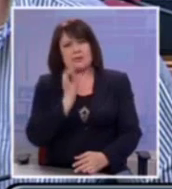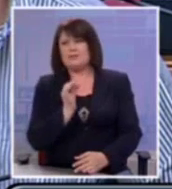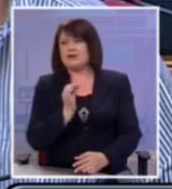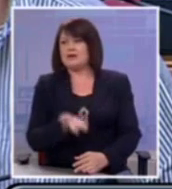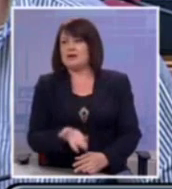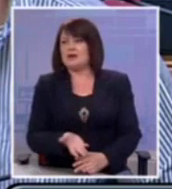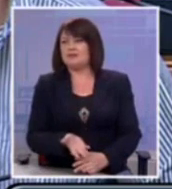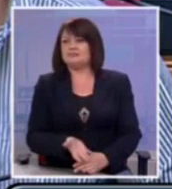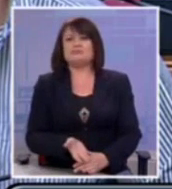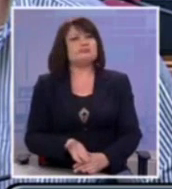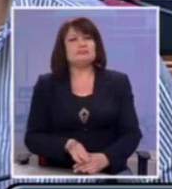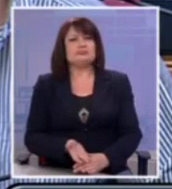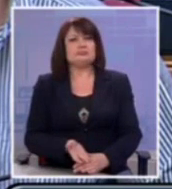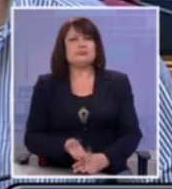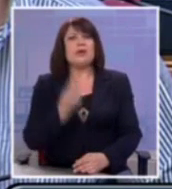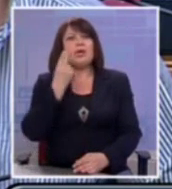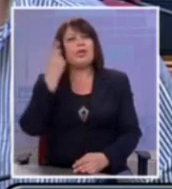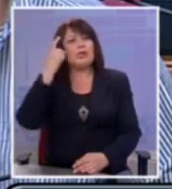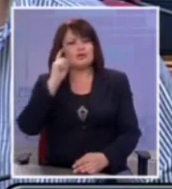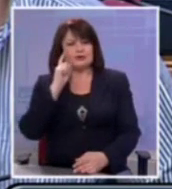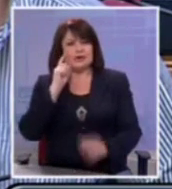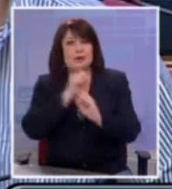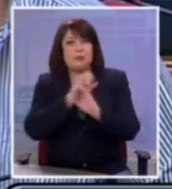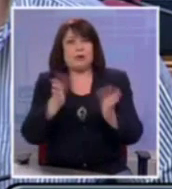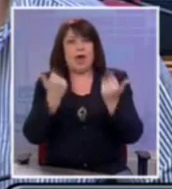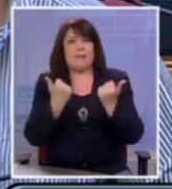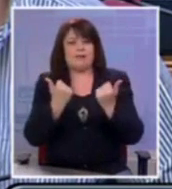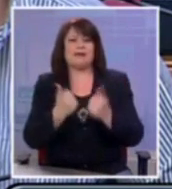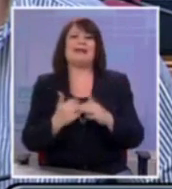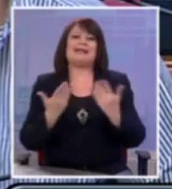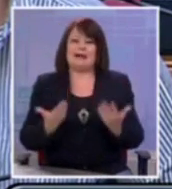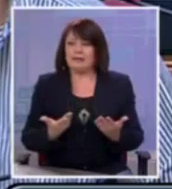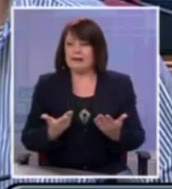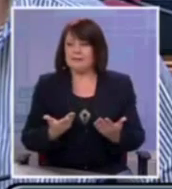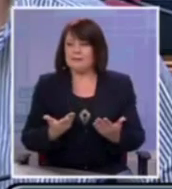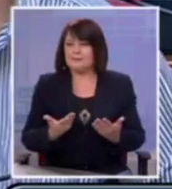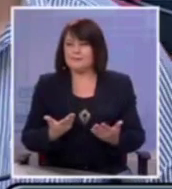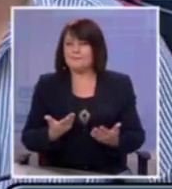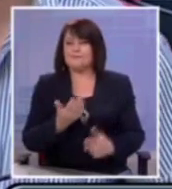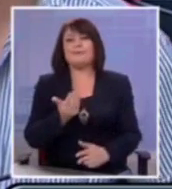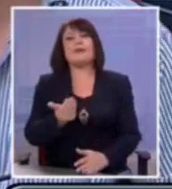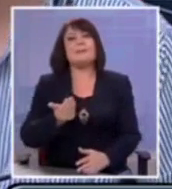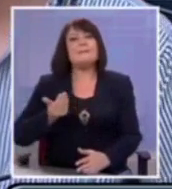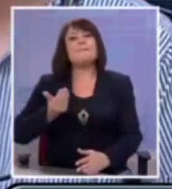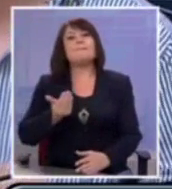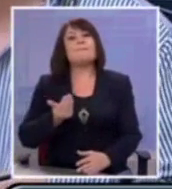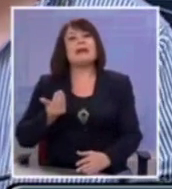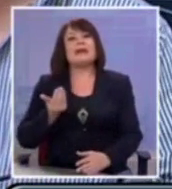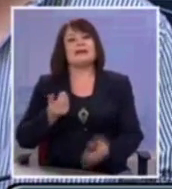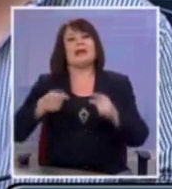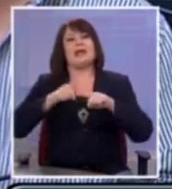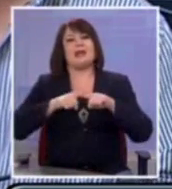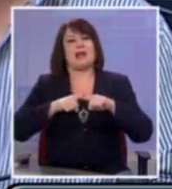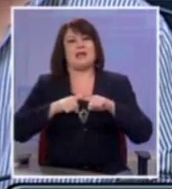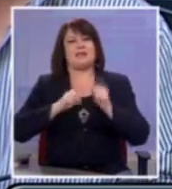έχει δει το φως της δημοσιότητας, ότι δηλαδή προ πάσης υπαγωγής της